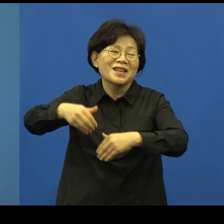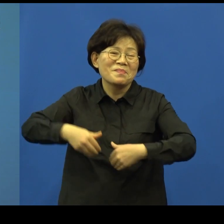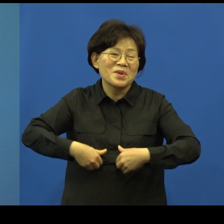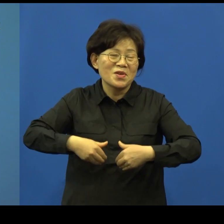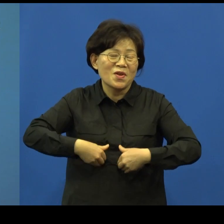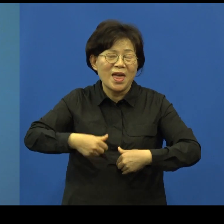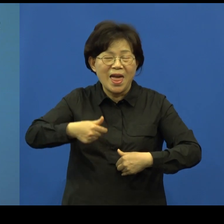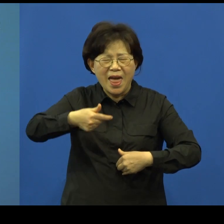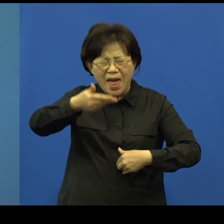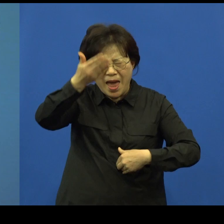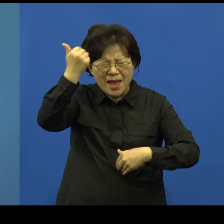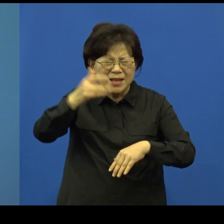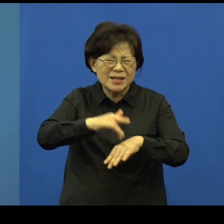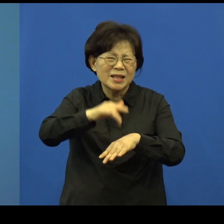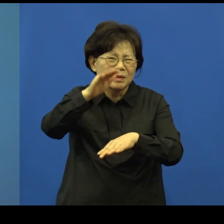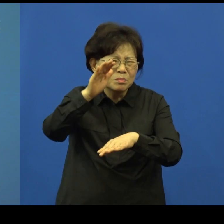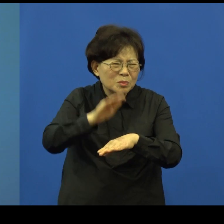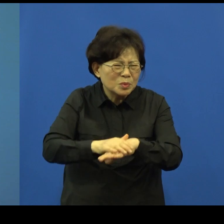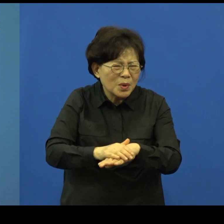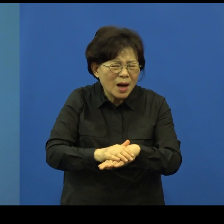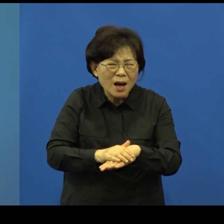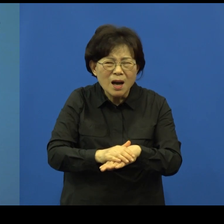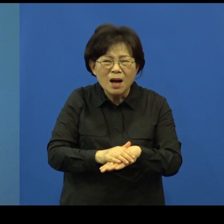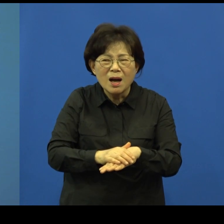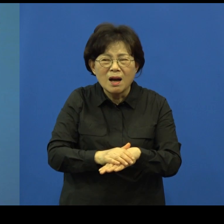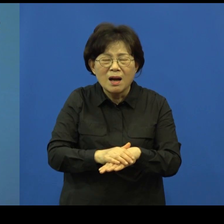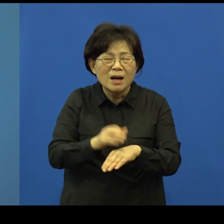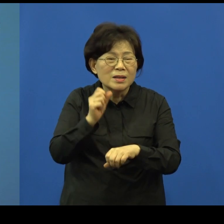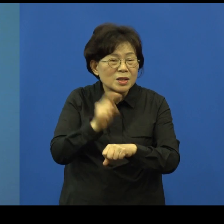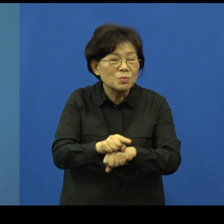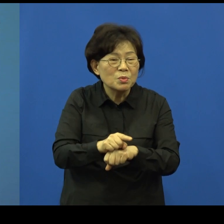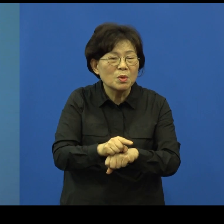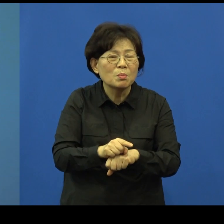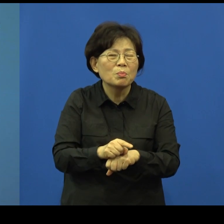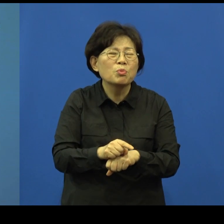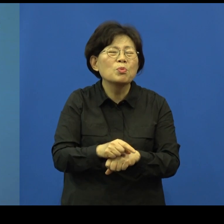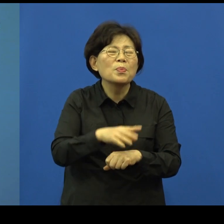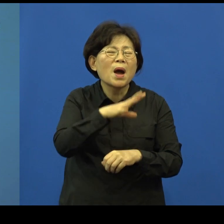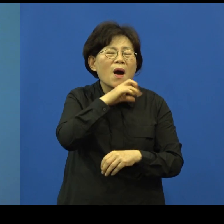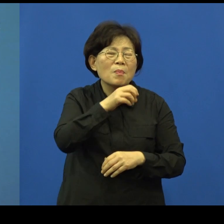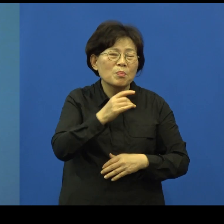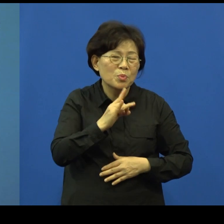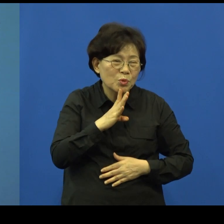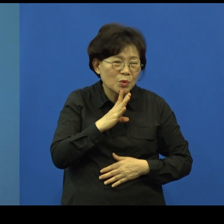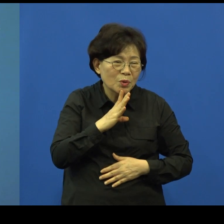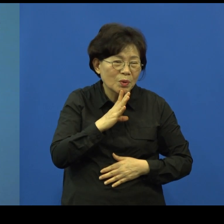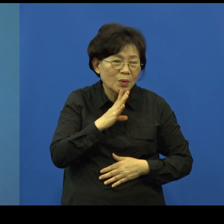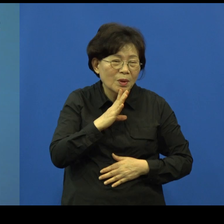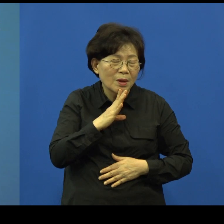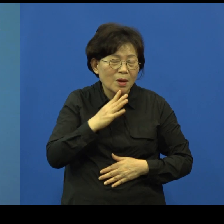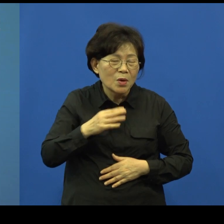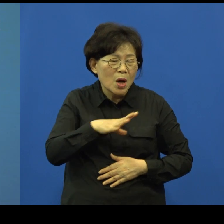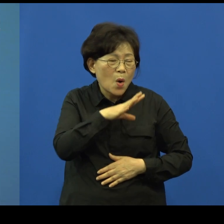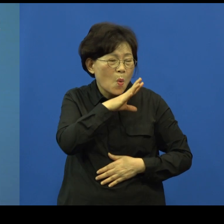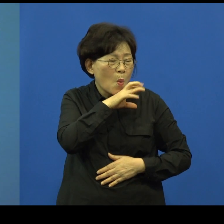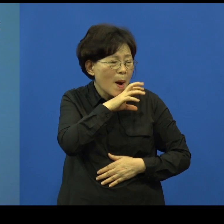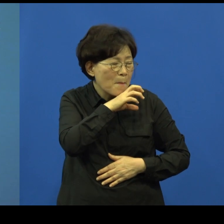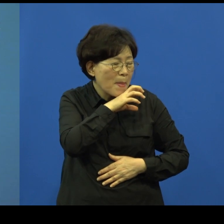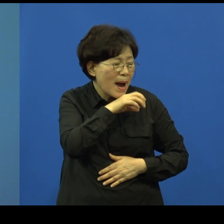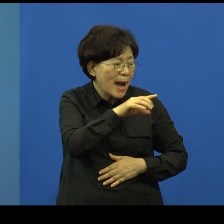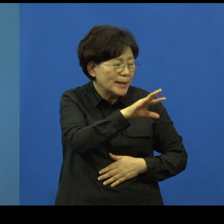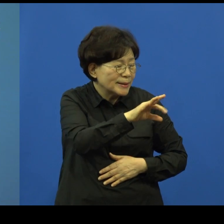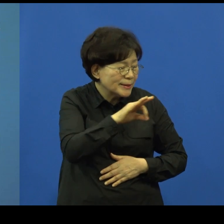성품은 불평이에요. 감사될 때 못해요. 그러니까 항상 우리는 원망거리를